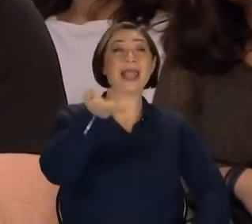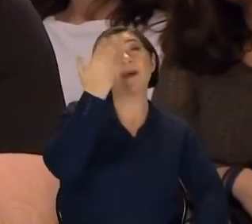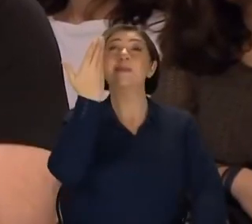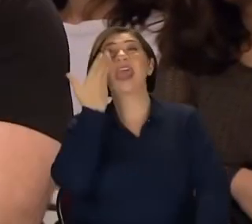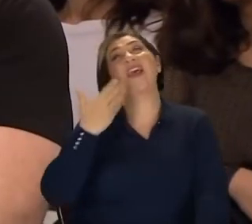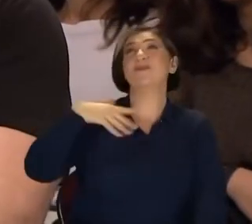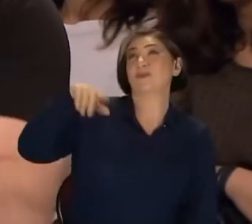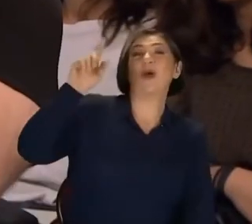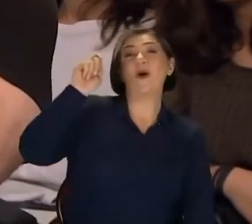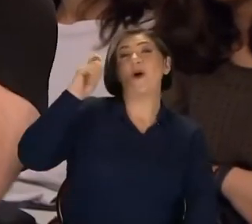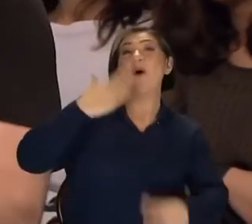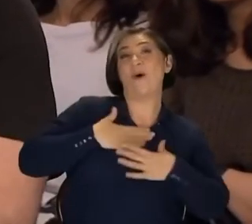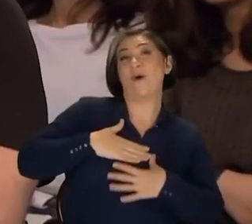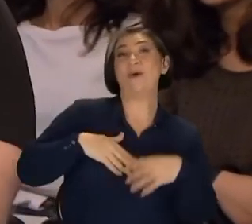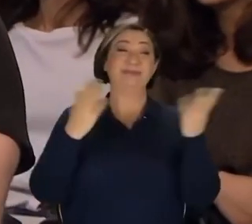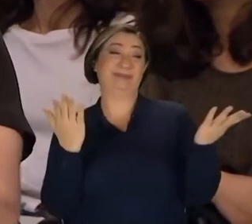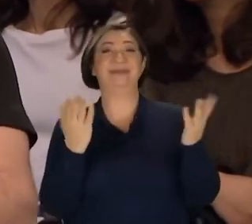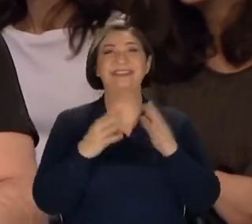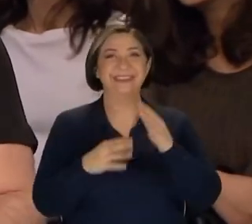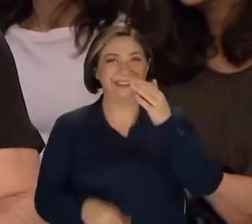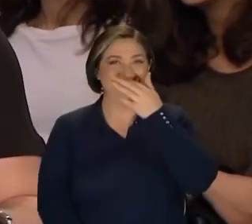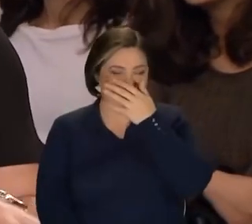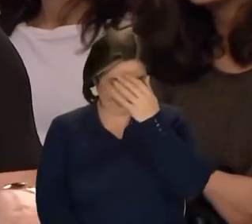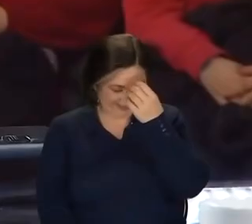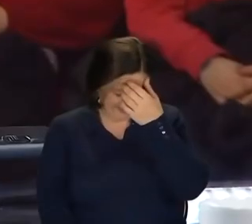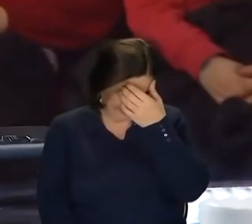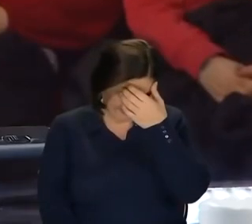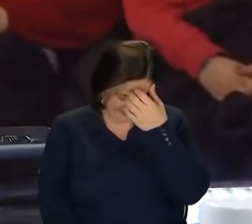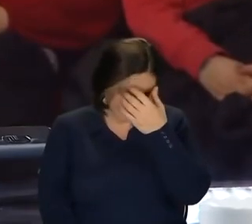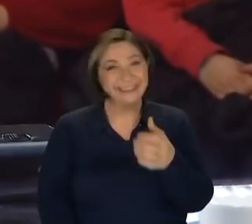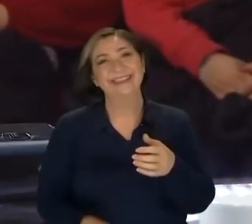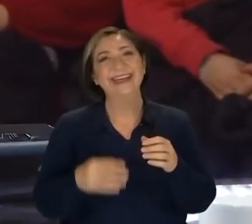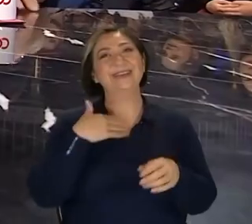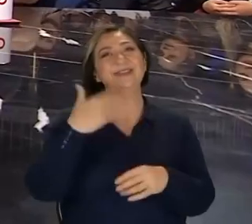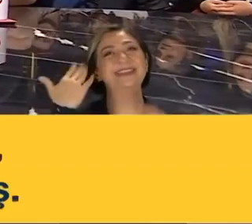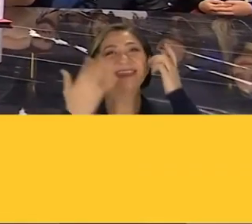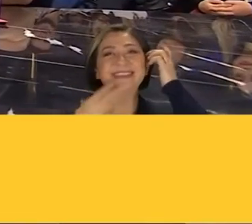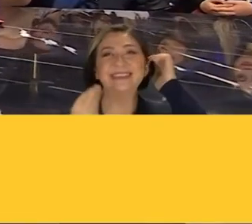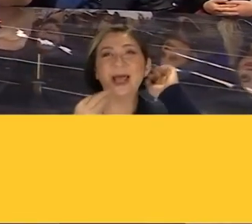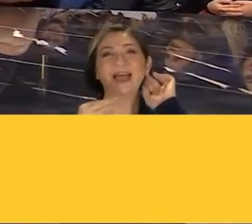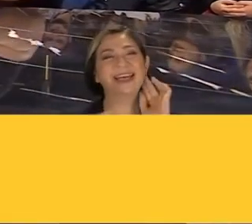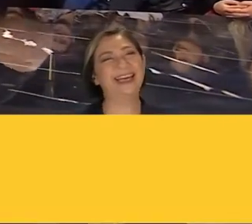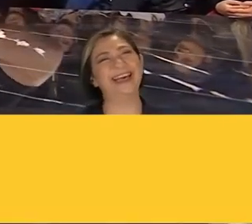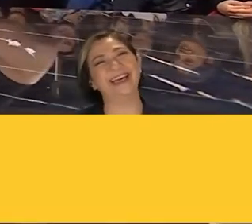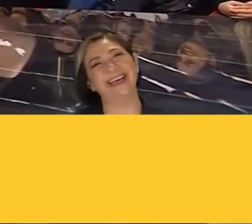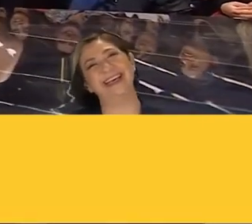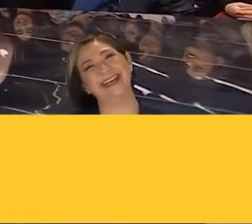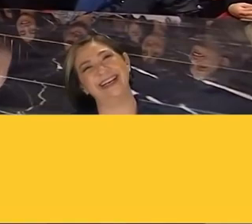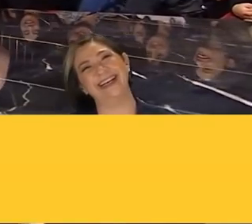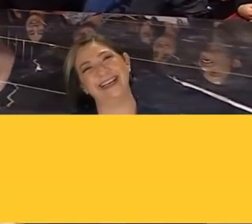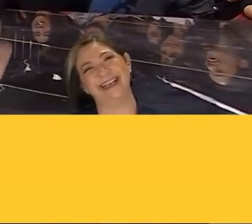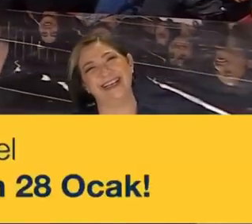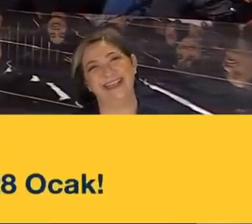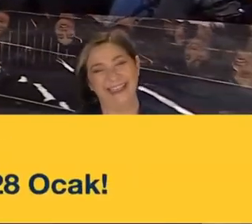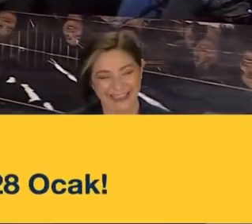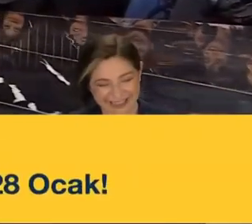keyfim yerinde, falan yani. Hani şey vardı bizim gençliğimizde, bim bam bom,